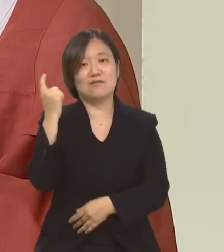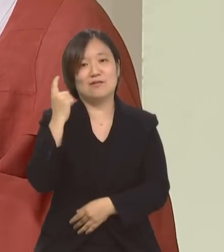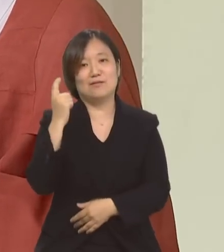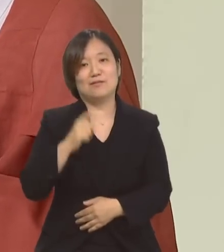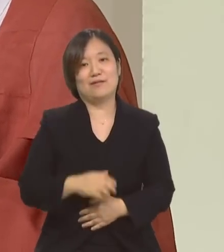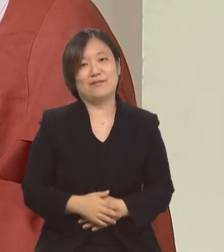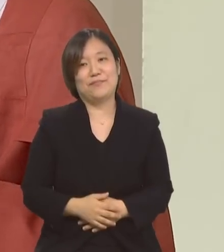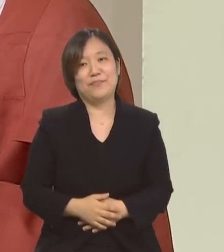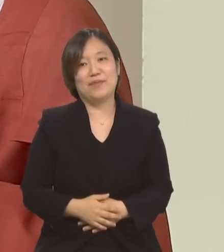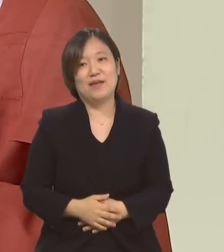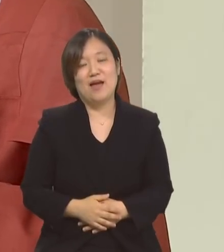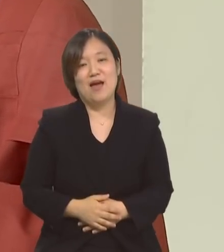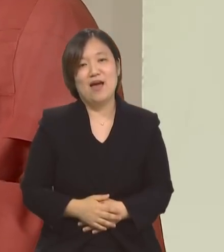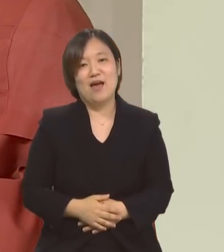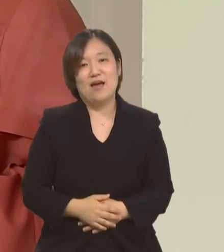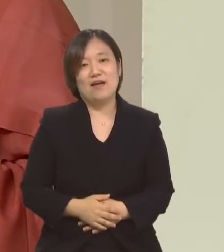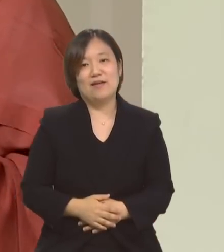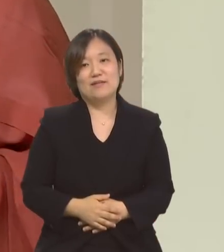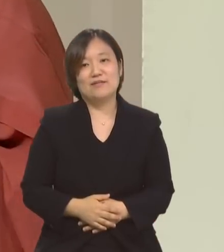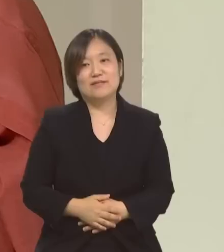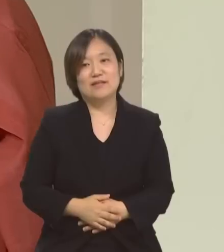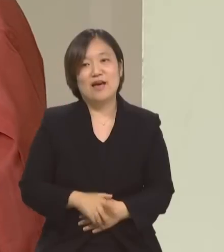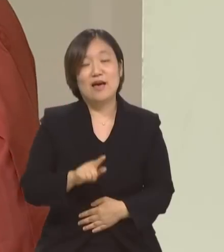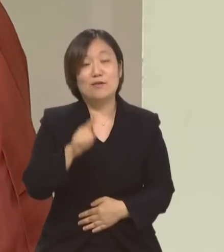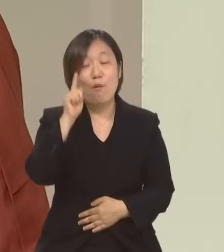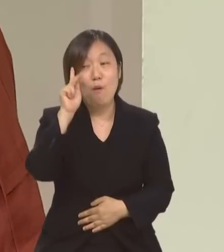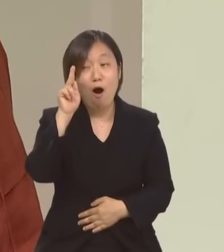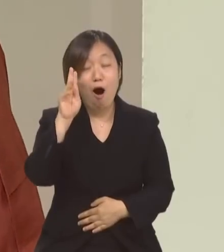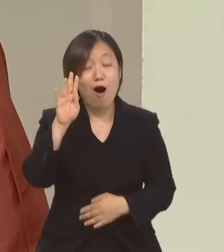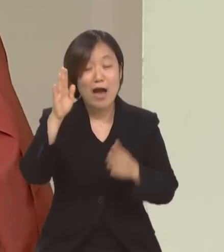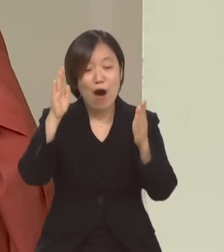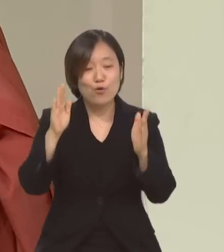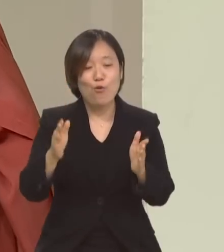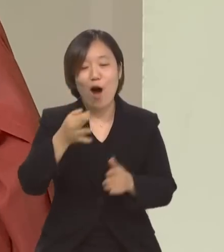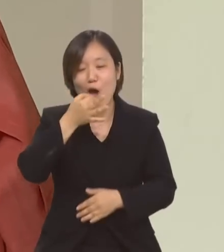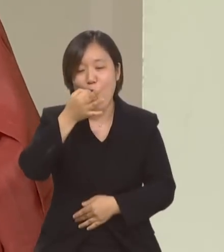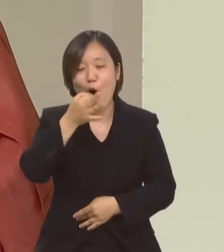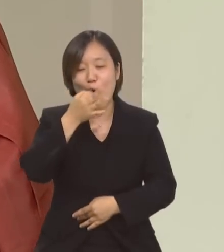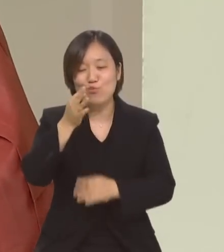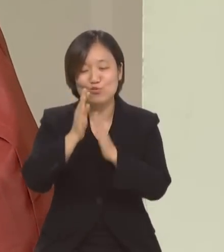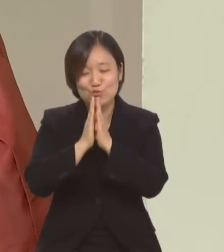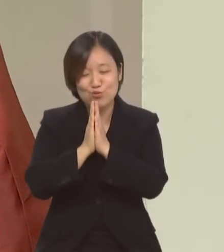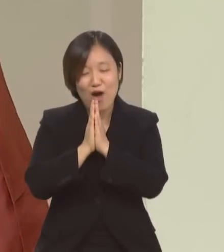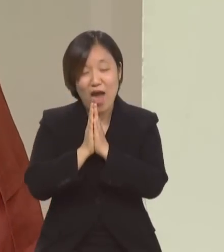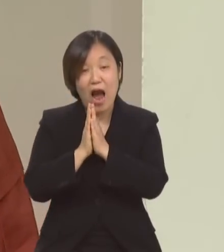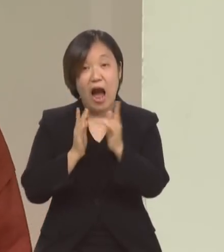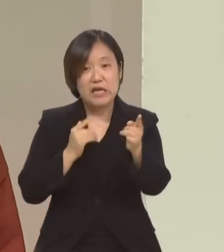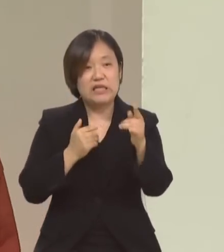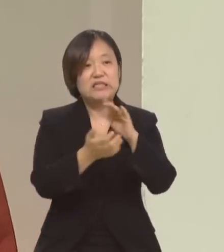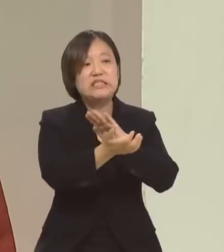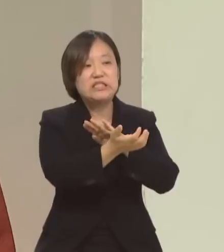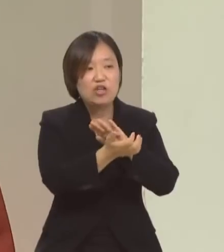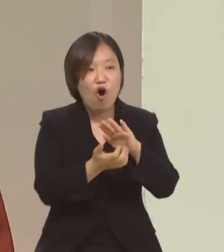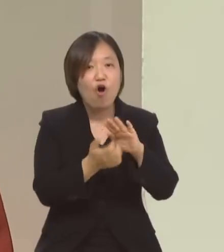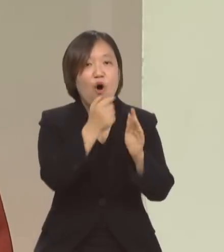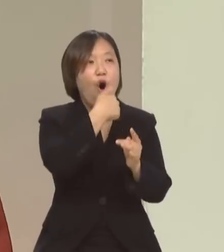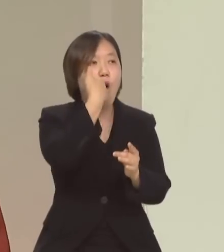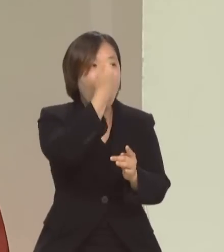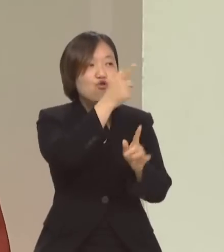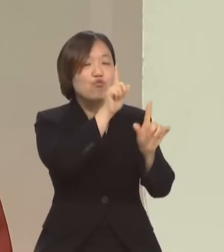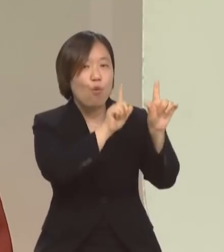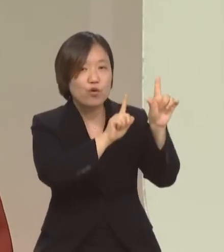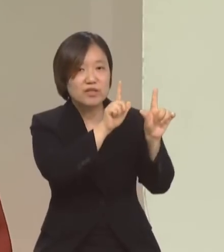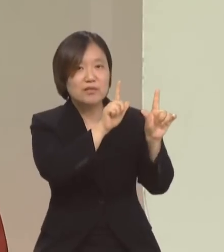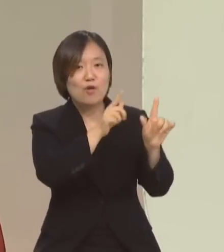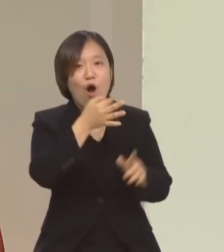들었다고 합니다 그래서 실제로이 몇 개월 동안 염불 수행을 하기 전에 자기 얼굴과 염불 수행을